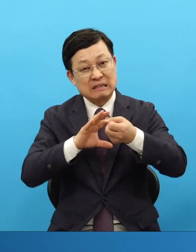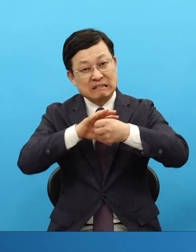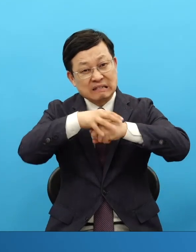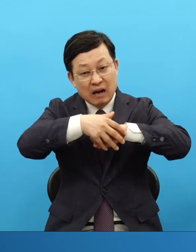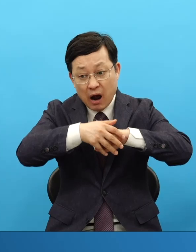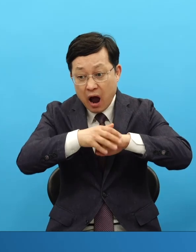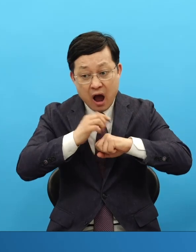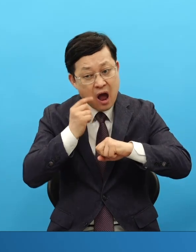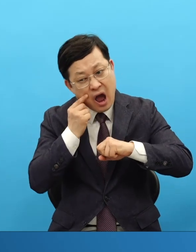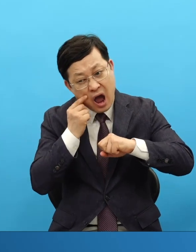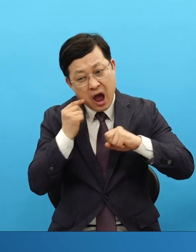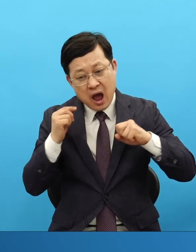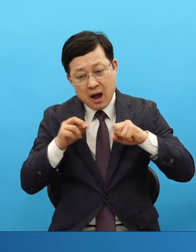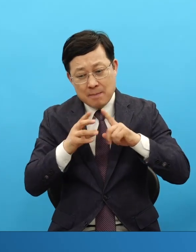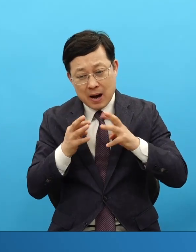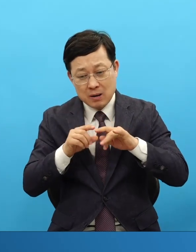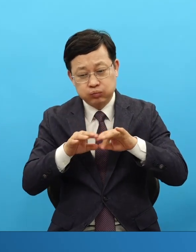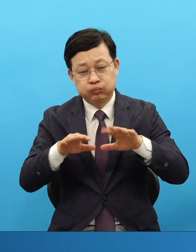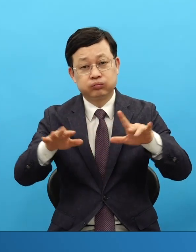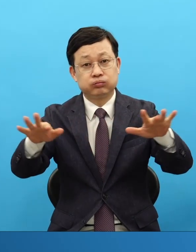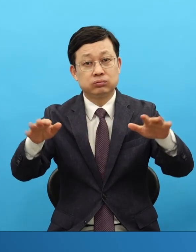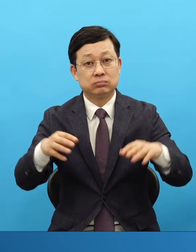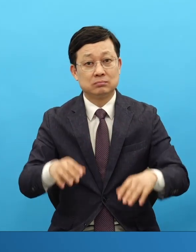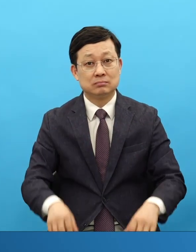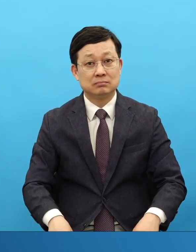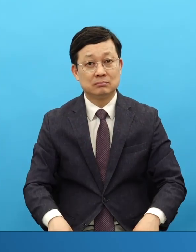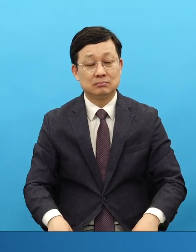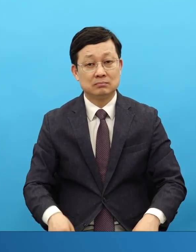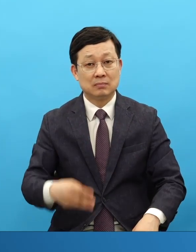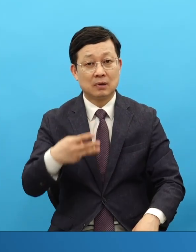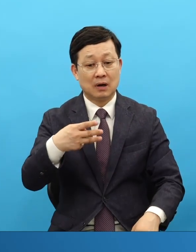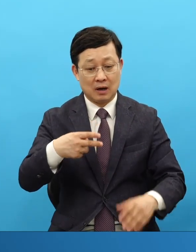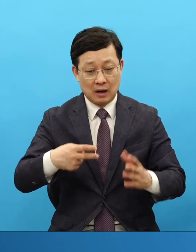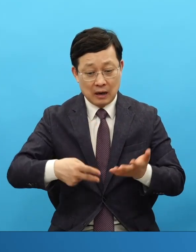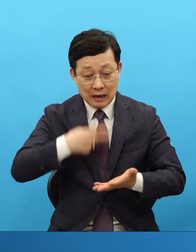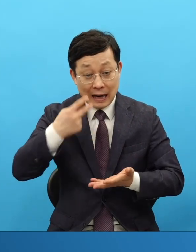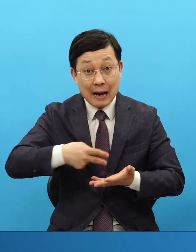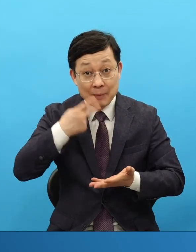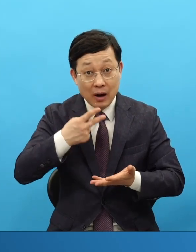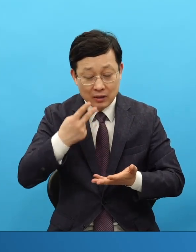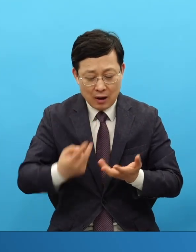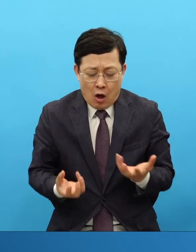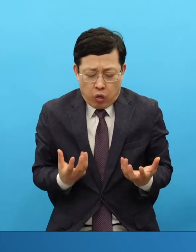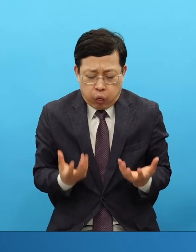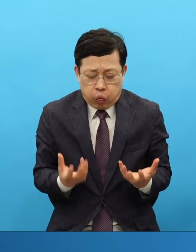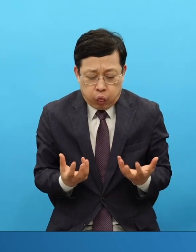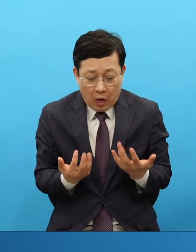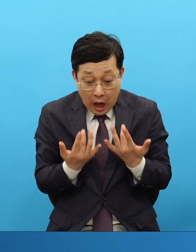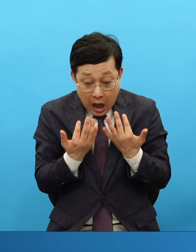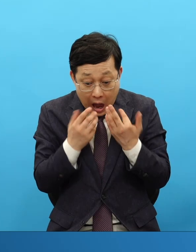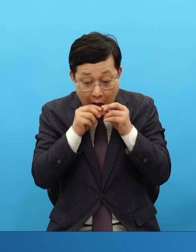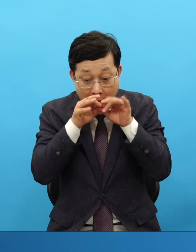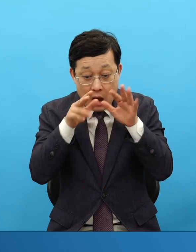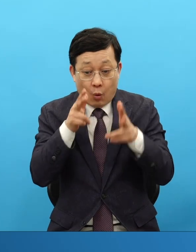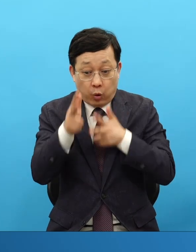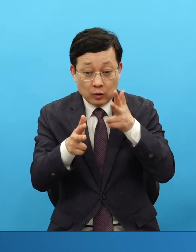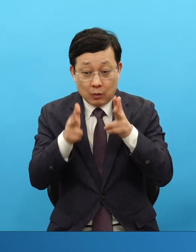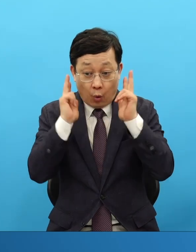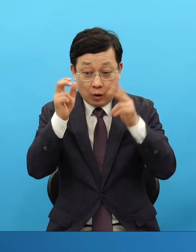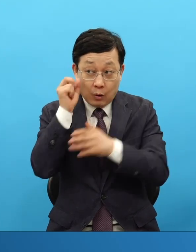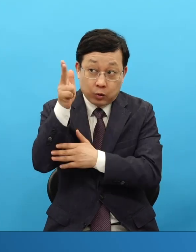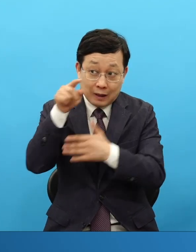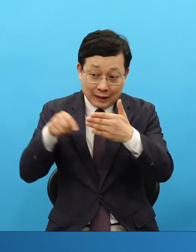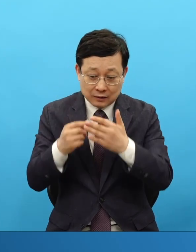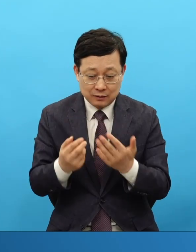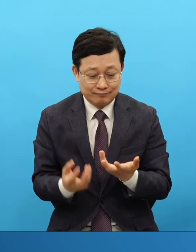it, but now it's becoming globalized. 라면이 뭐 끓이다 하면 온 호텔에 다 퍼져버린 거예요. If you have a bowl of ramen, then the smell is